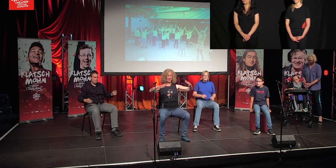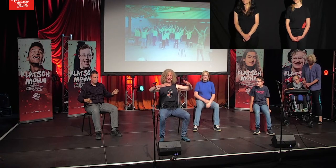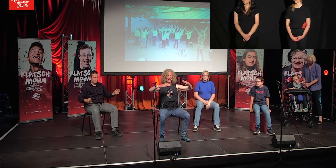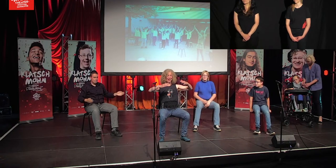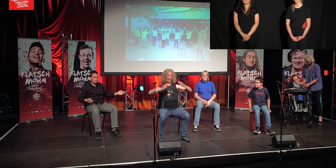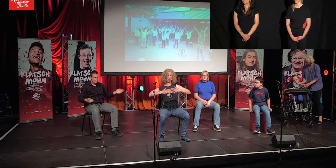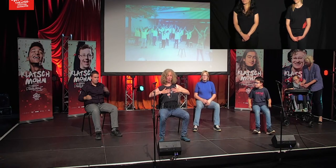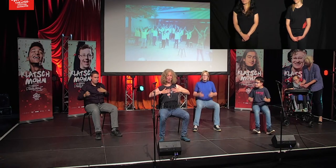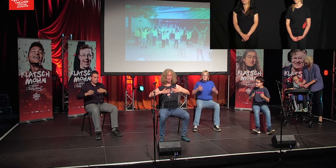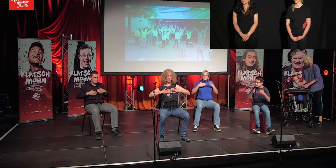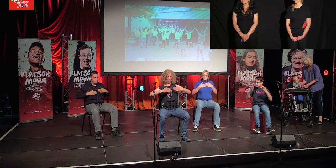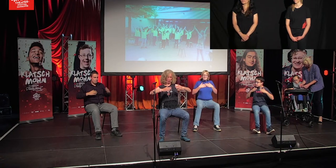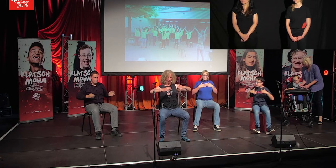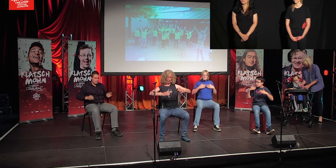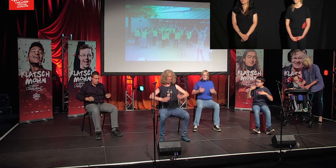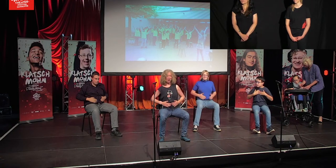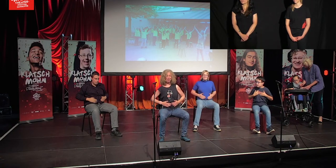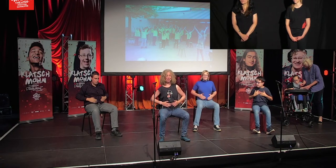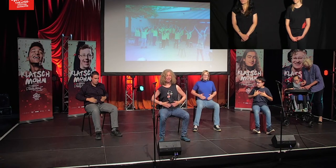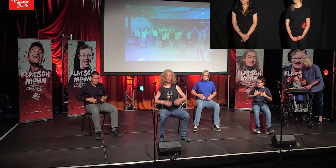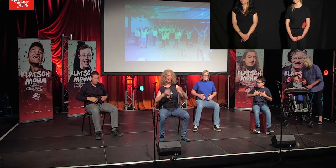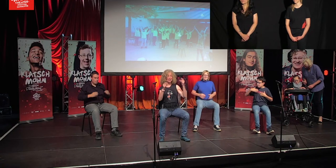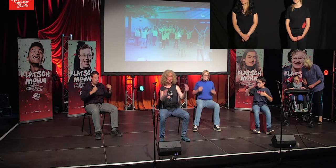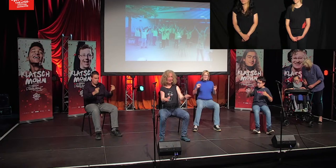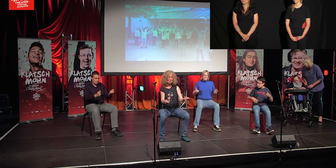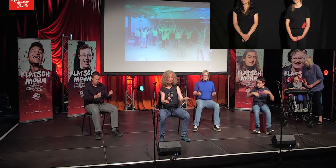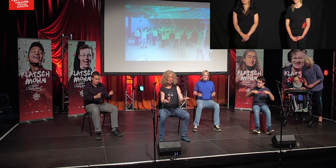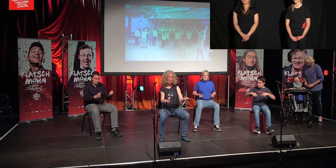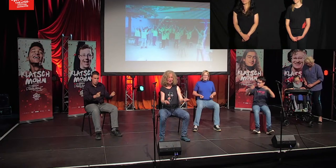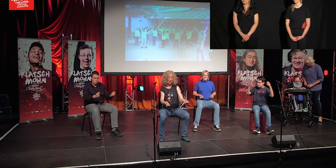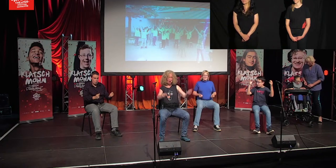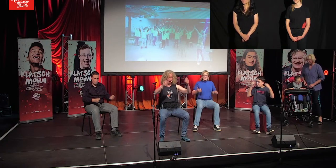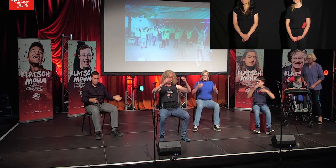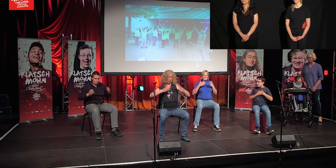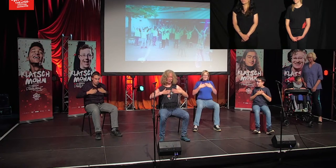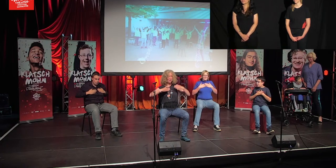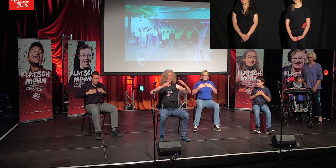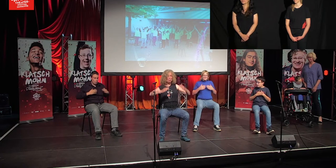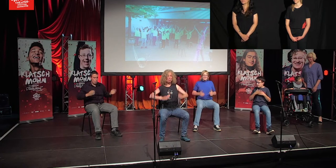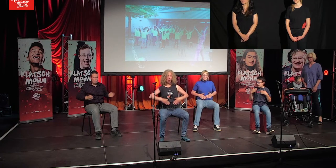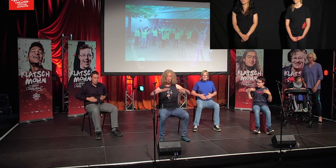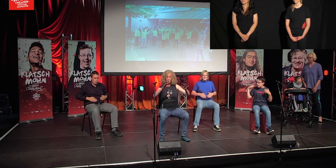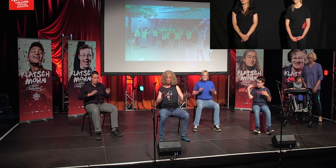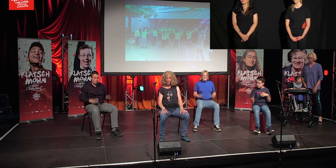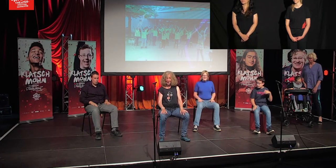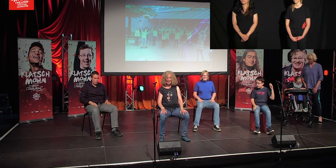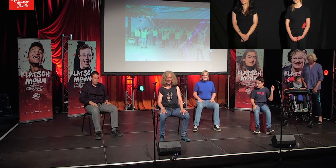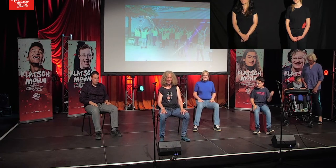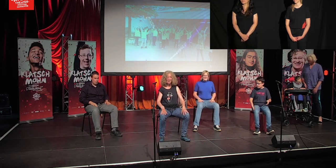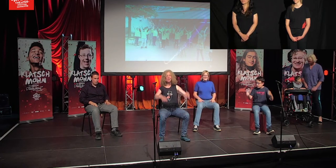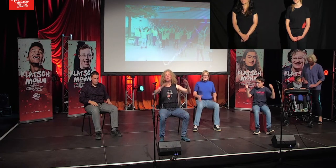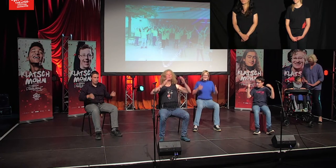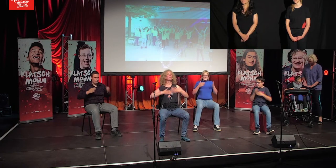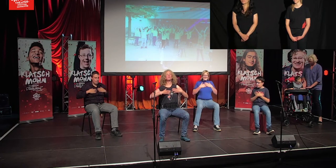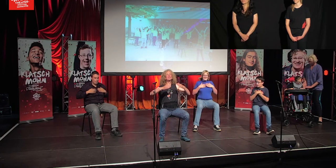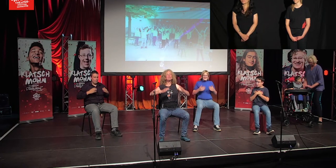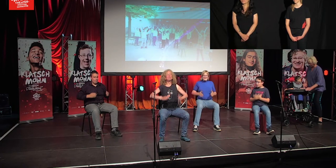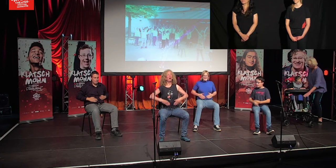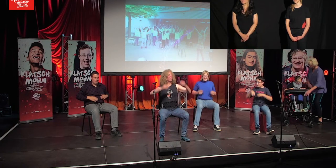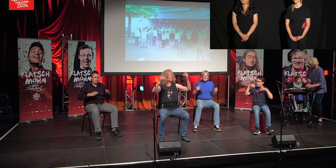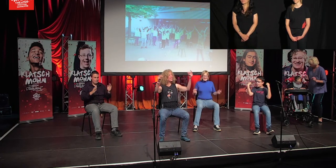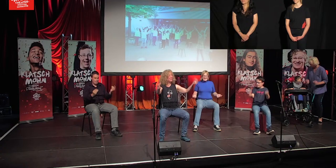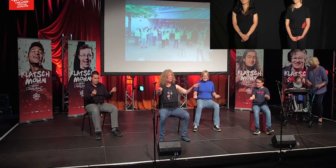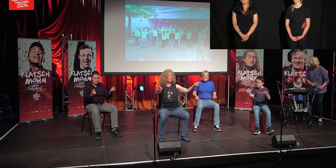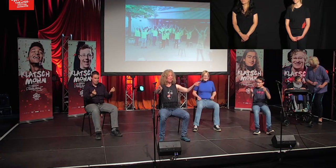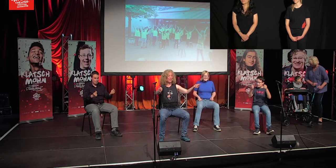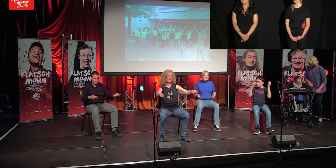ist hier Brust, Bauch, Schnipp. Brust, Bauch, Bein. Brust,